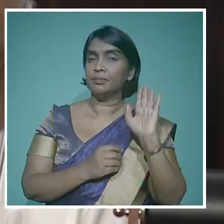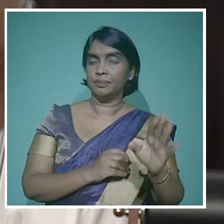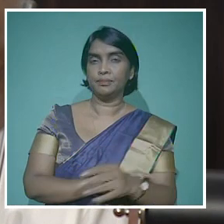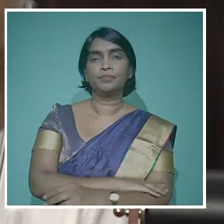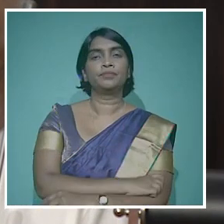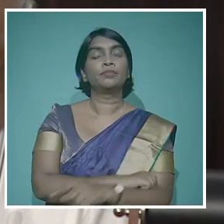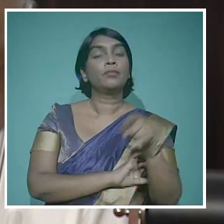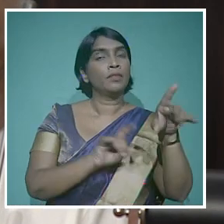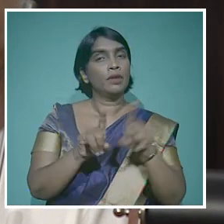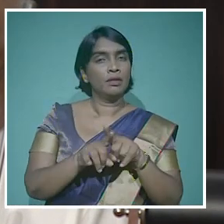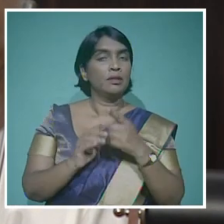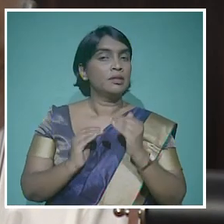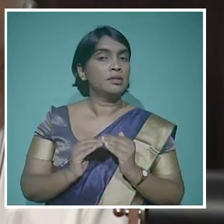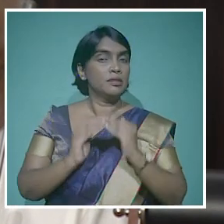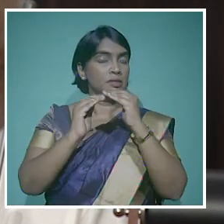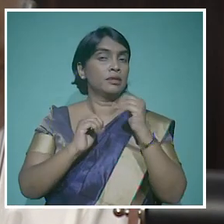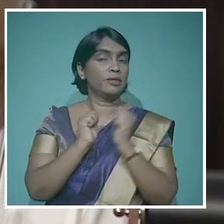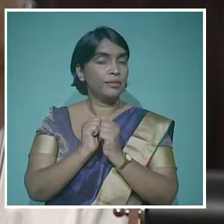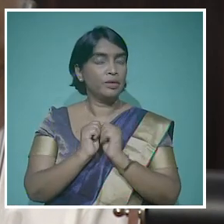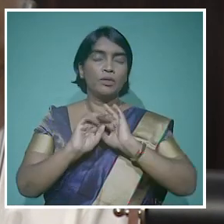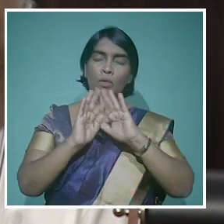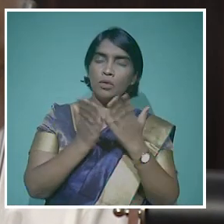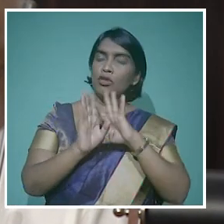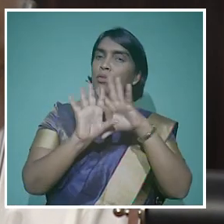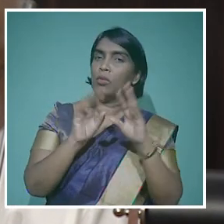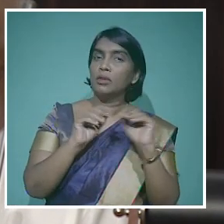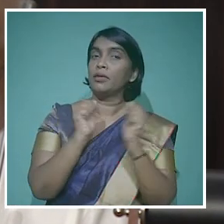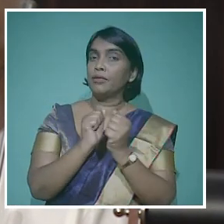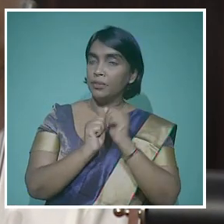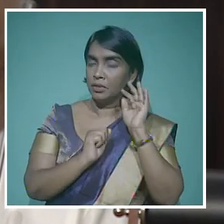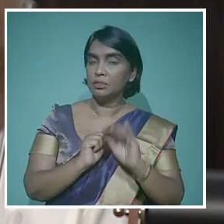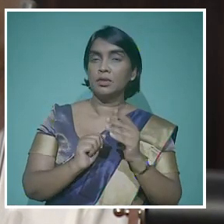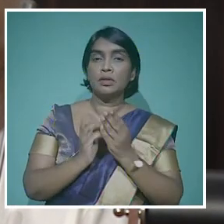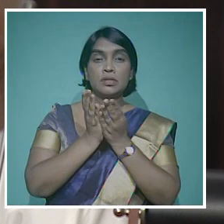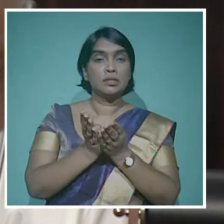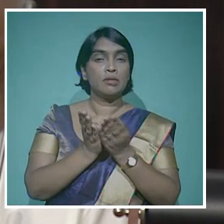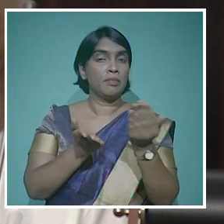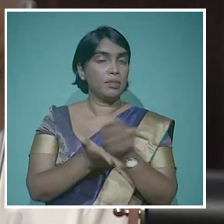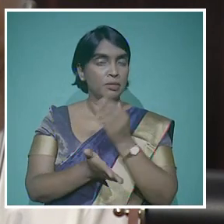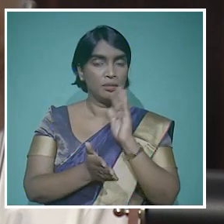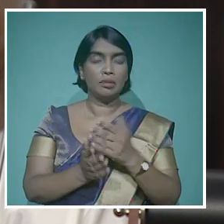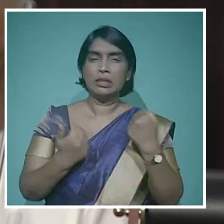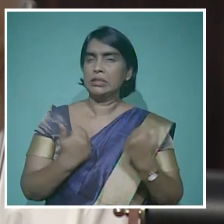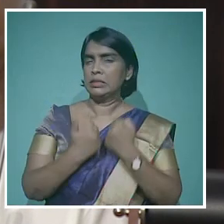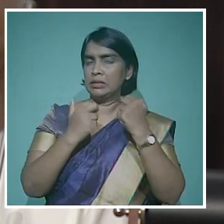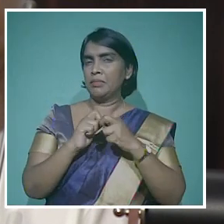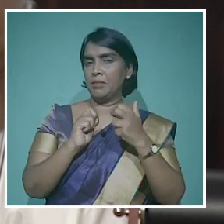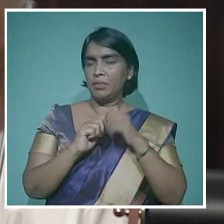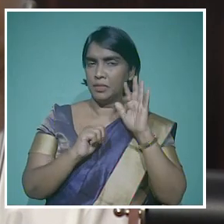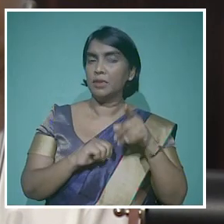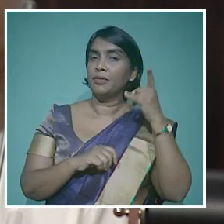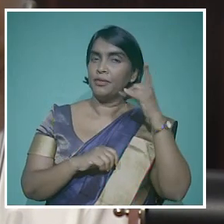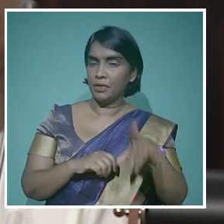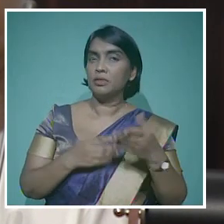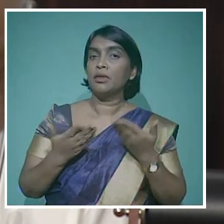වෙනවා. එබැවින් සංවර්ධන කාර්යයන් ඇතුළු අනෙක් පොදු කාර්යයන් වෙනුවෙන් සම්පත් වෙන් කිරීම අභියෝගයක් වී තිබෙනවා. එම